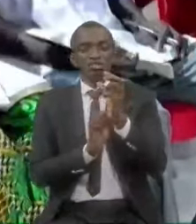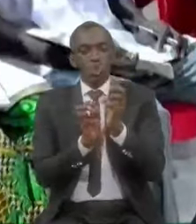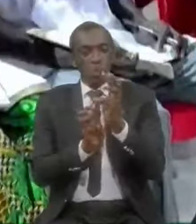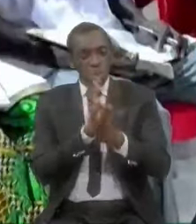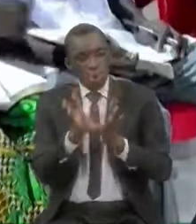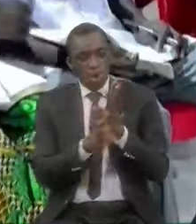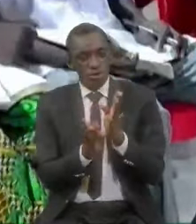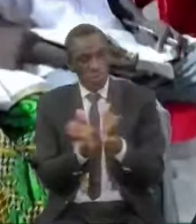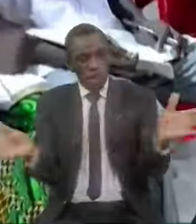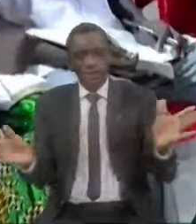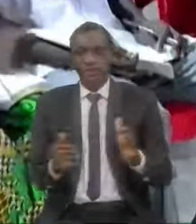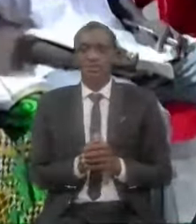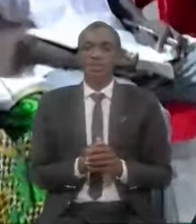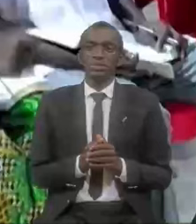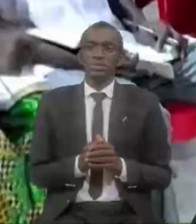Écoutez-moi.